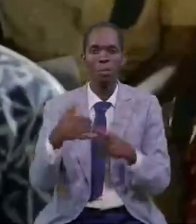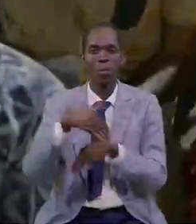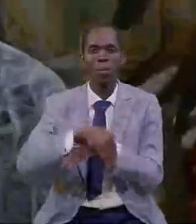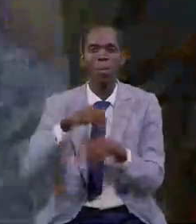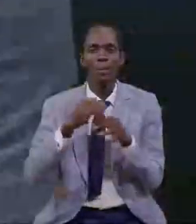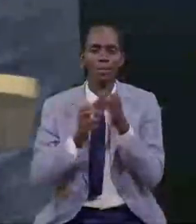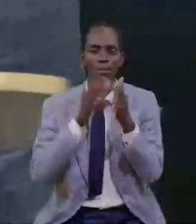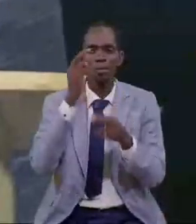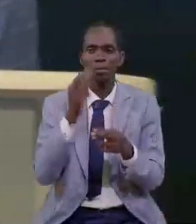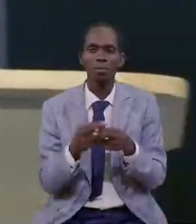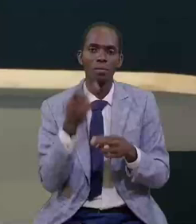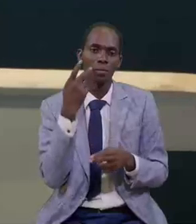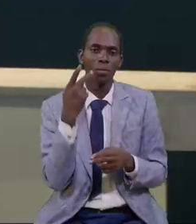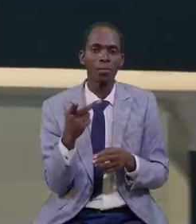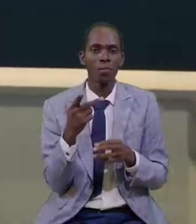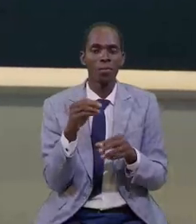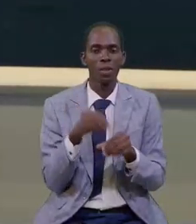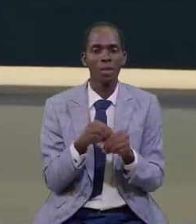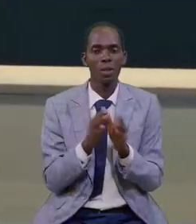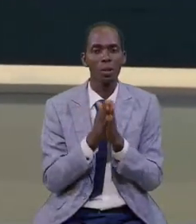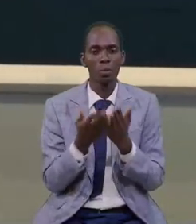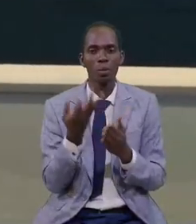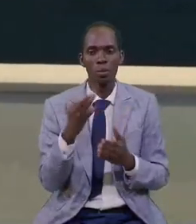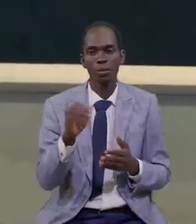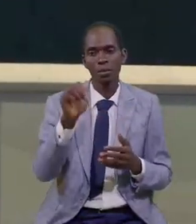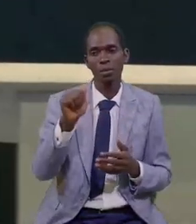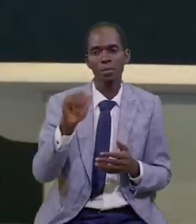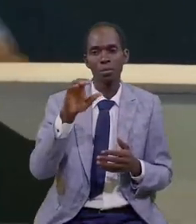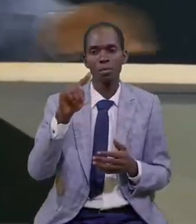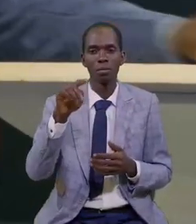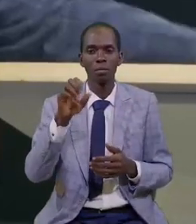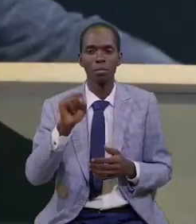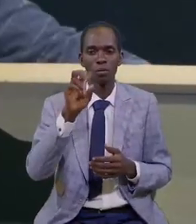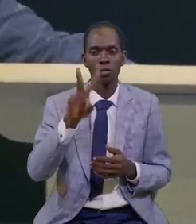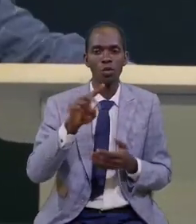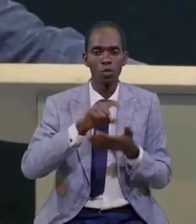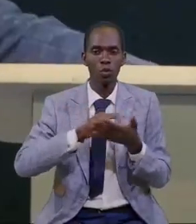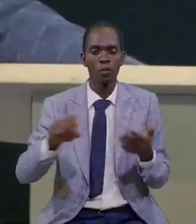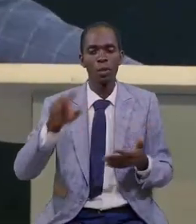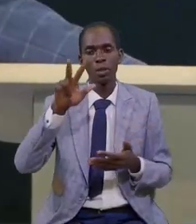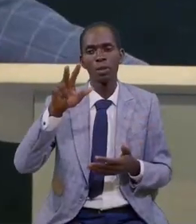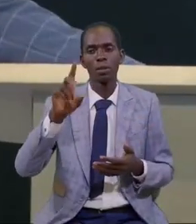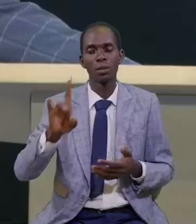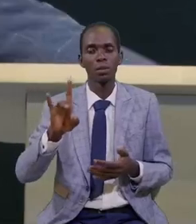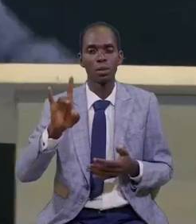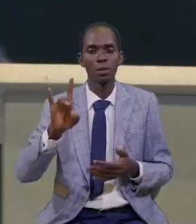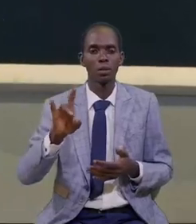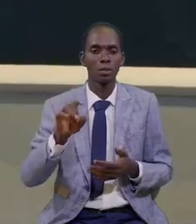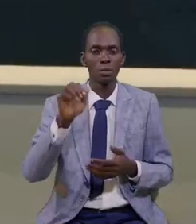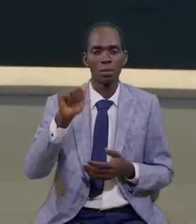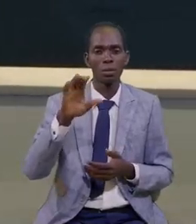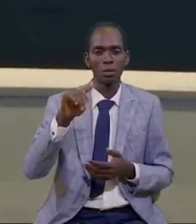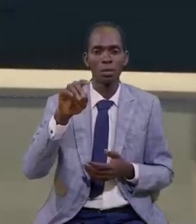de Jésus actes 2 verset 38 actes chapitre